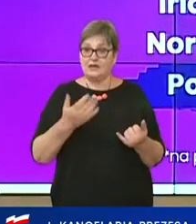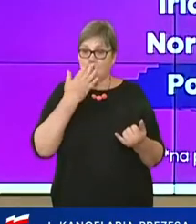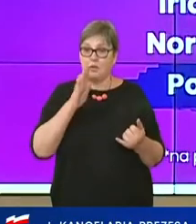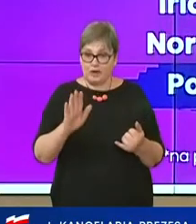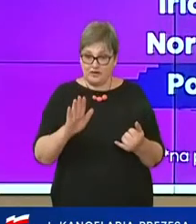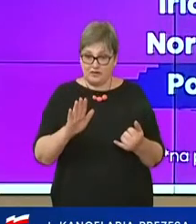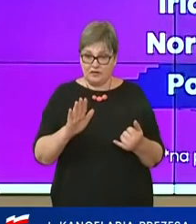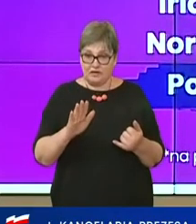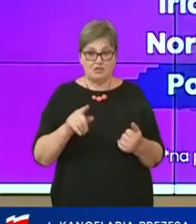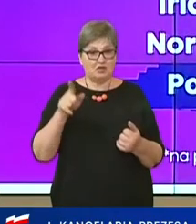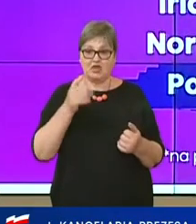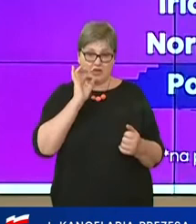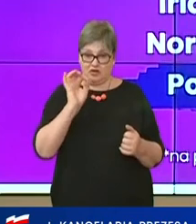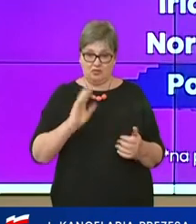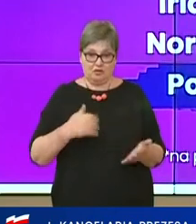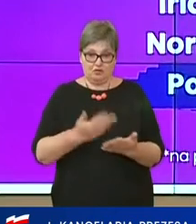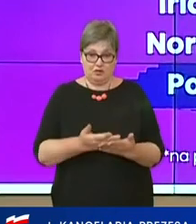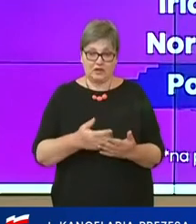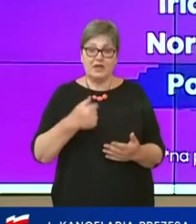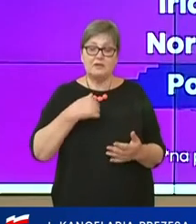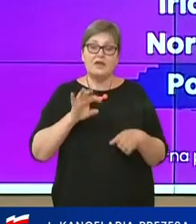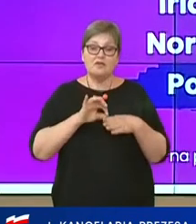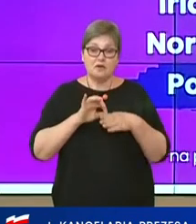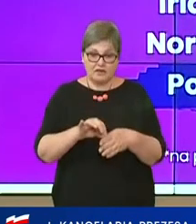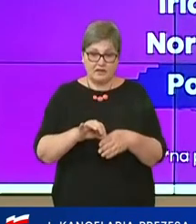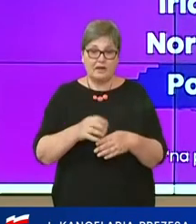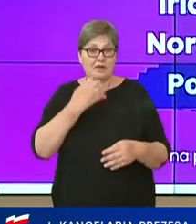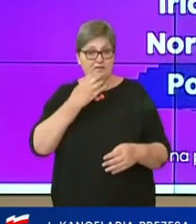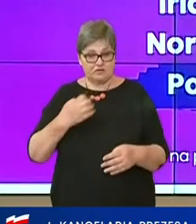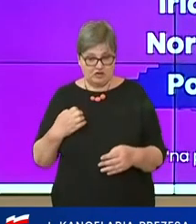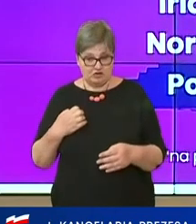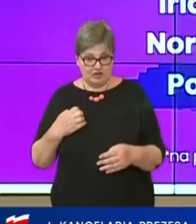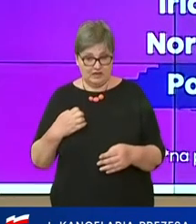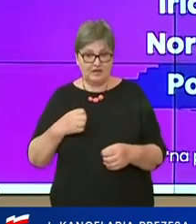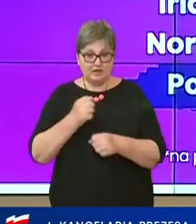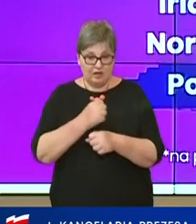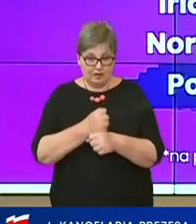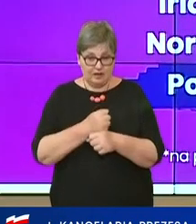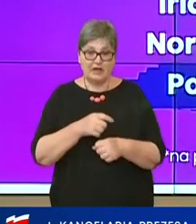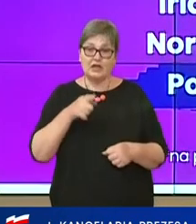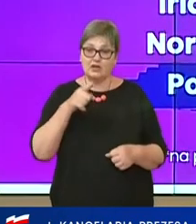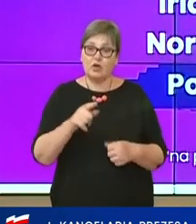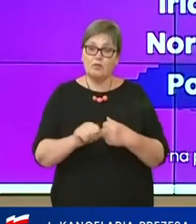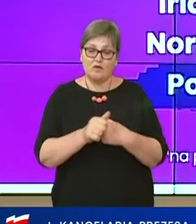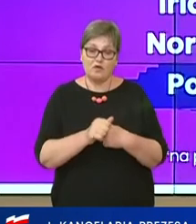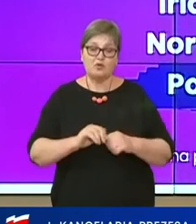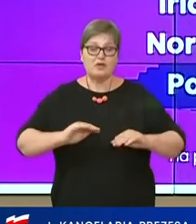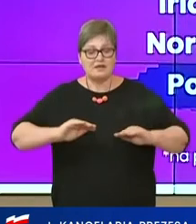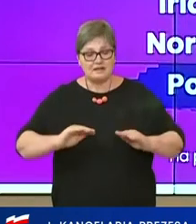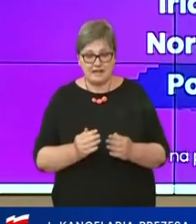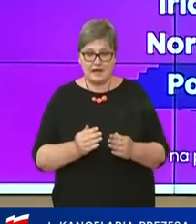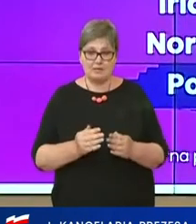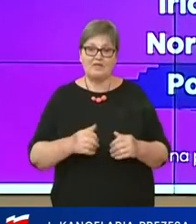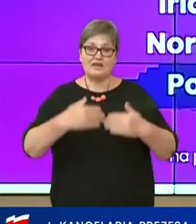dla nas dobrym przykładem. My wprowadzamy działania wyprzedzające, które przede wszystkim mają zahamować